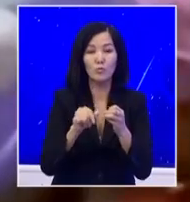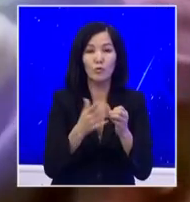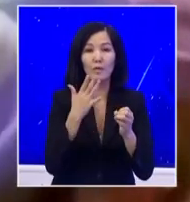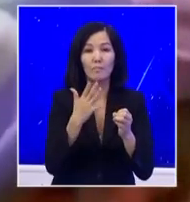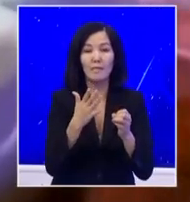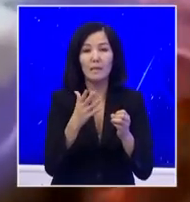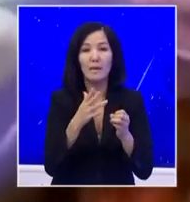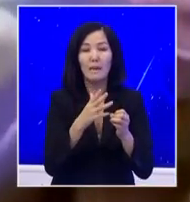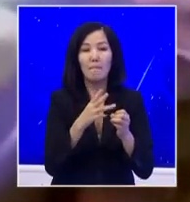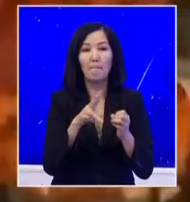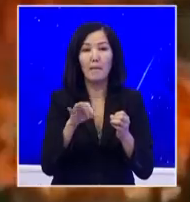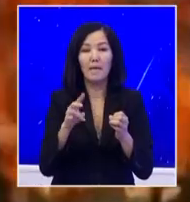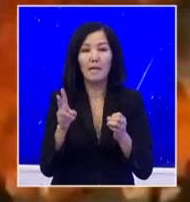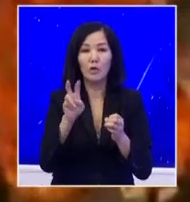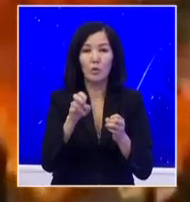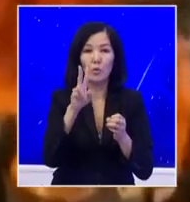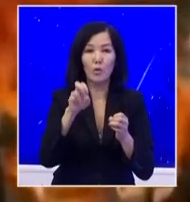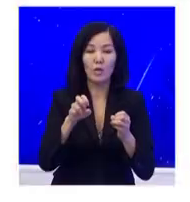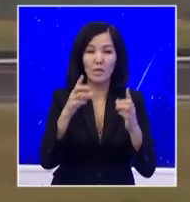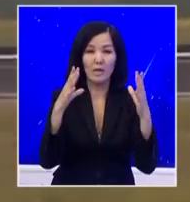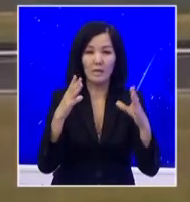миллиард долларға дейін қысқартпақ ниетте.